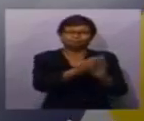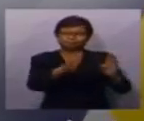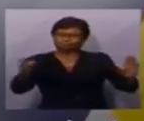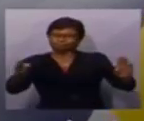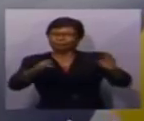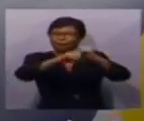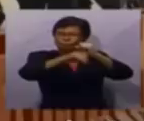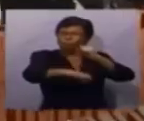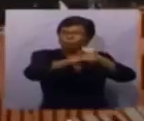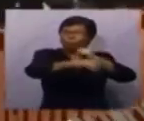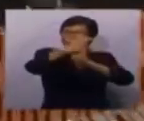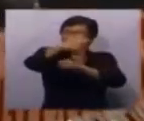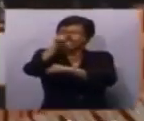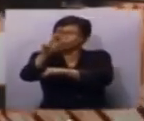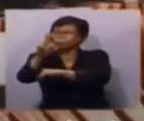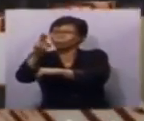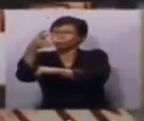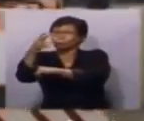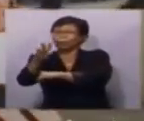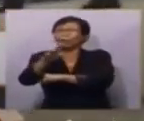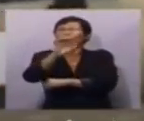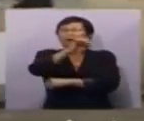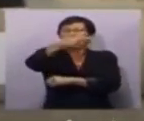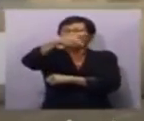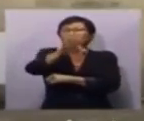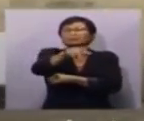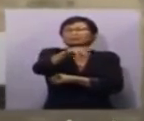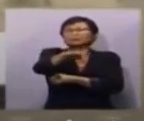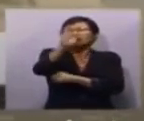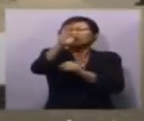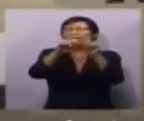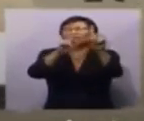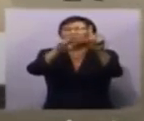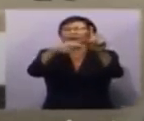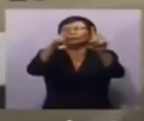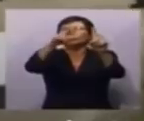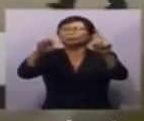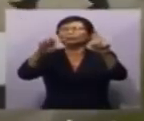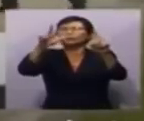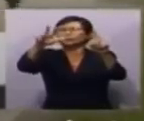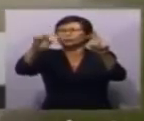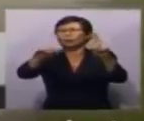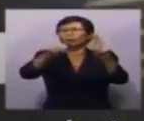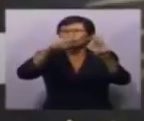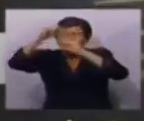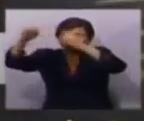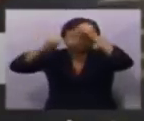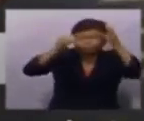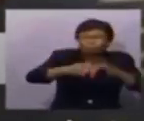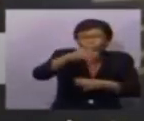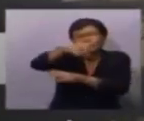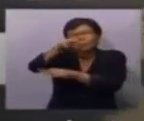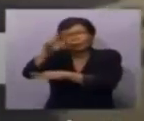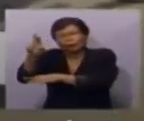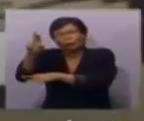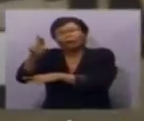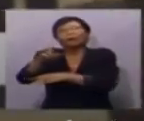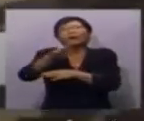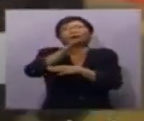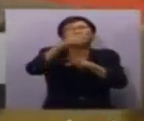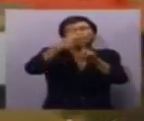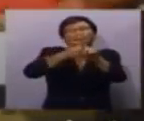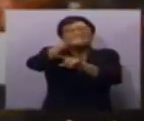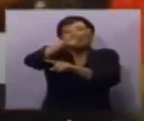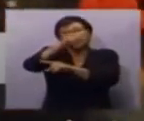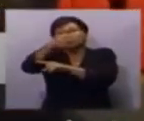tempoh PRU14, SPR turut melantik 1,236 orang pemerhati pilihan raya dalam kalangan 14 NGO